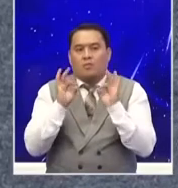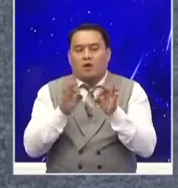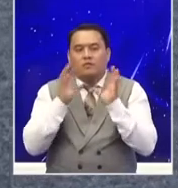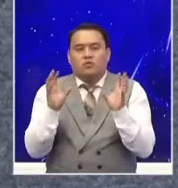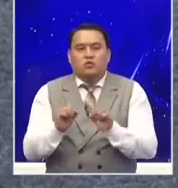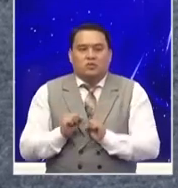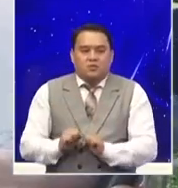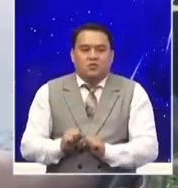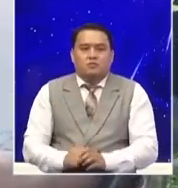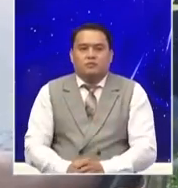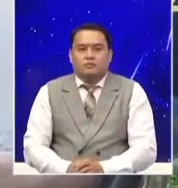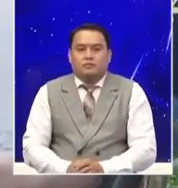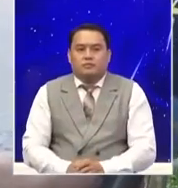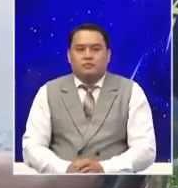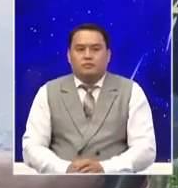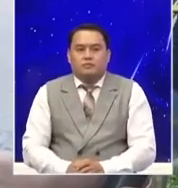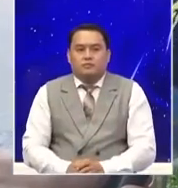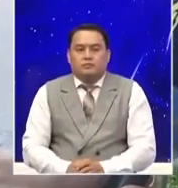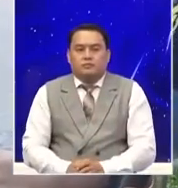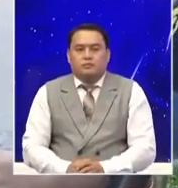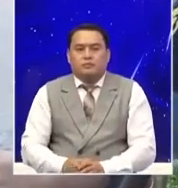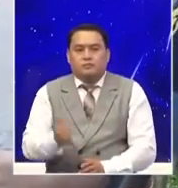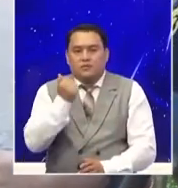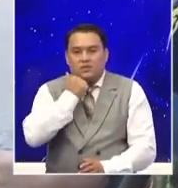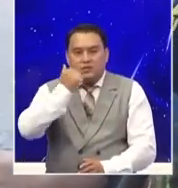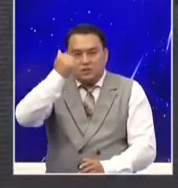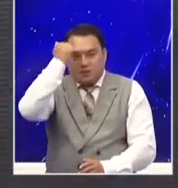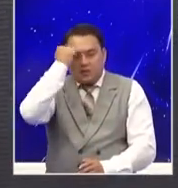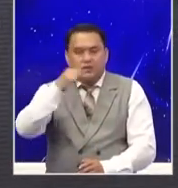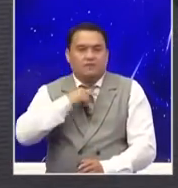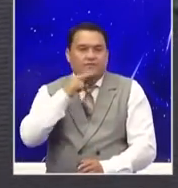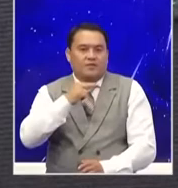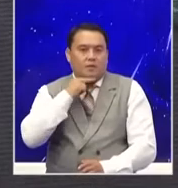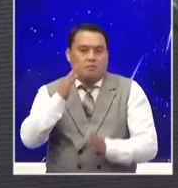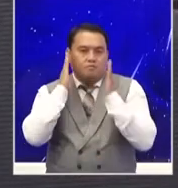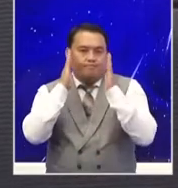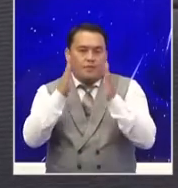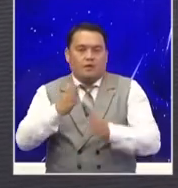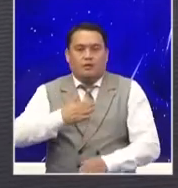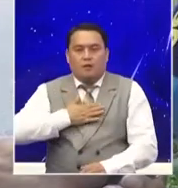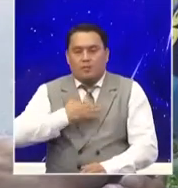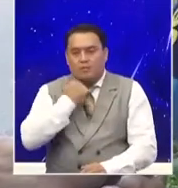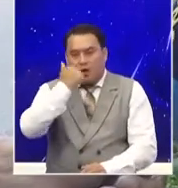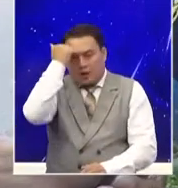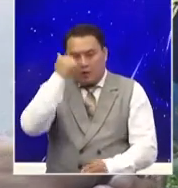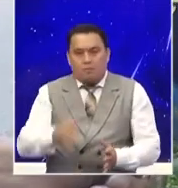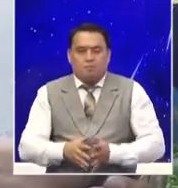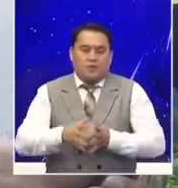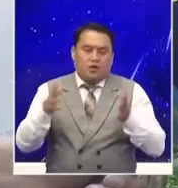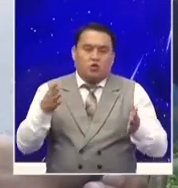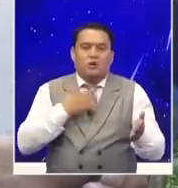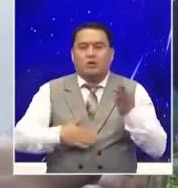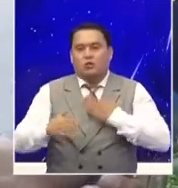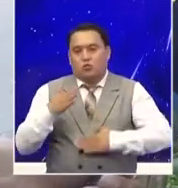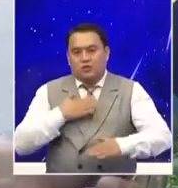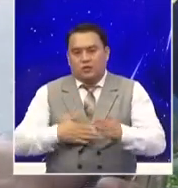уберечься от пандемии. Спасибо вам за все, за такое внимательное отношение к нам. Я вот благодарна вам, меня это радует от